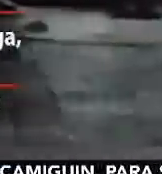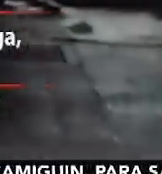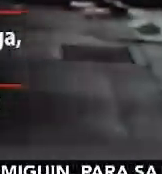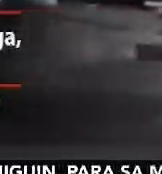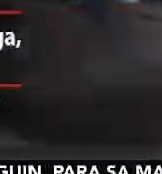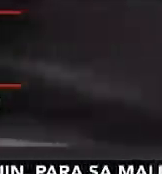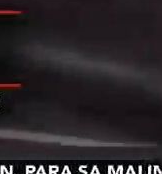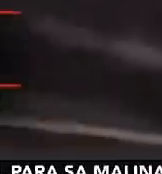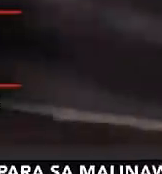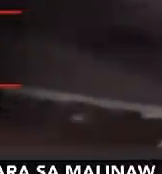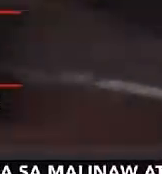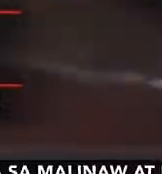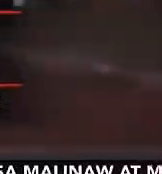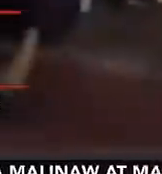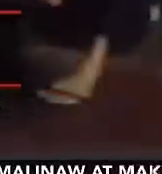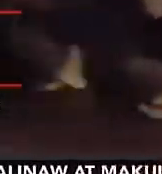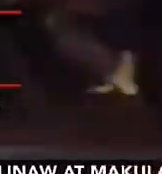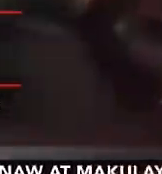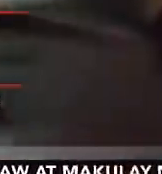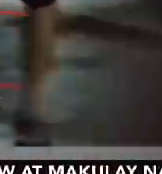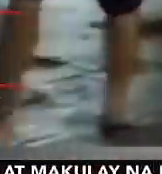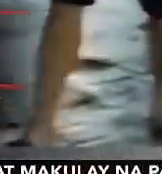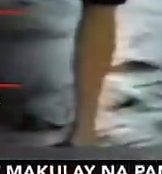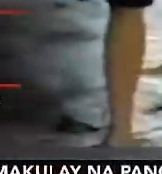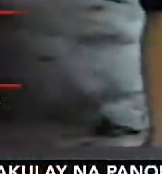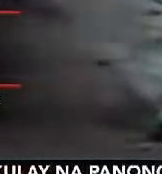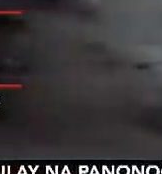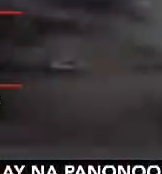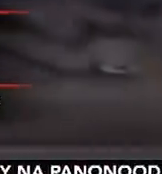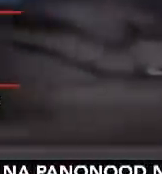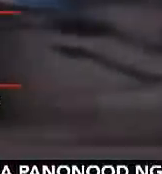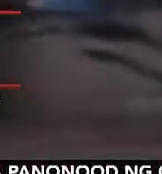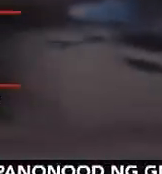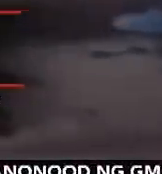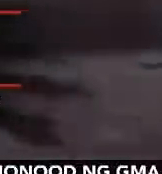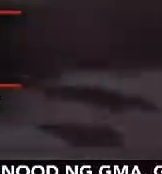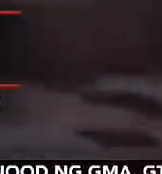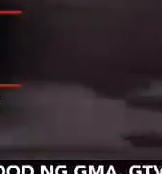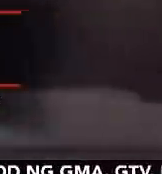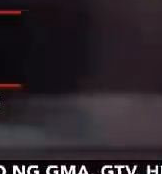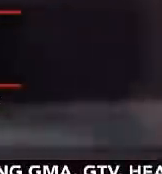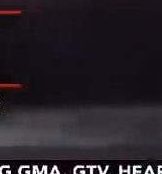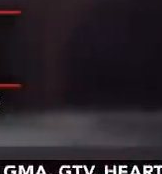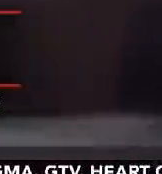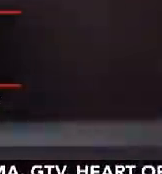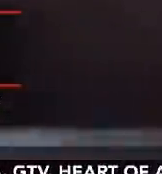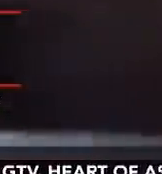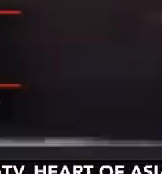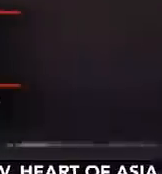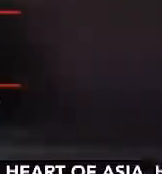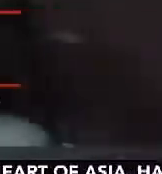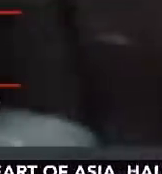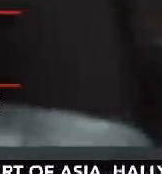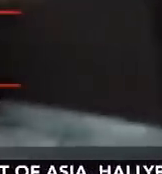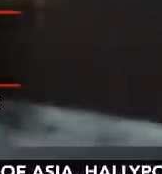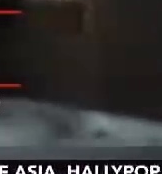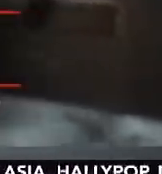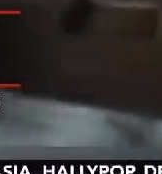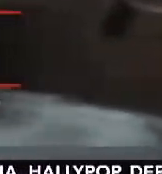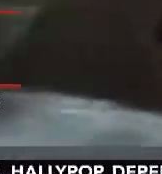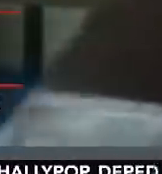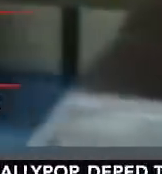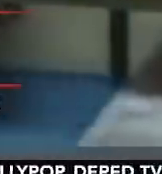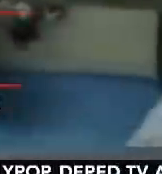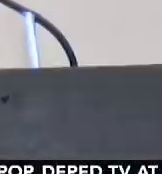kainatan namin dito. Wala tayong yung ini-imagine natin na facility na magkakaroon ng division kada isang